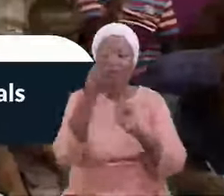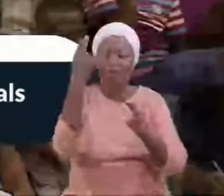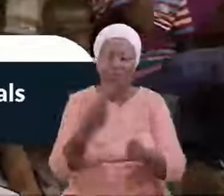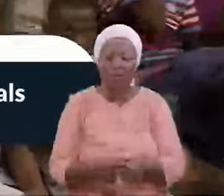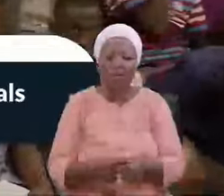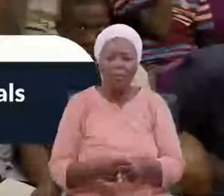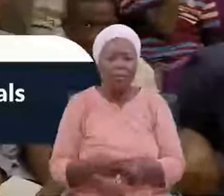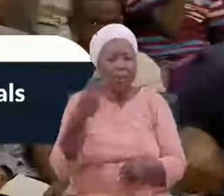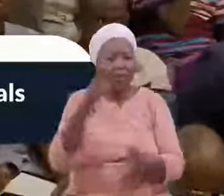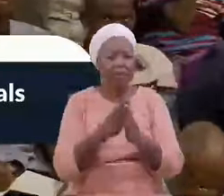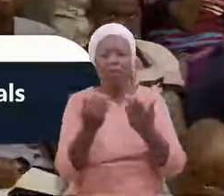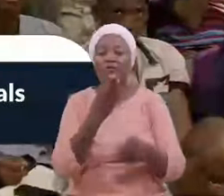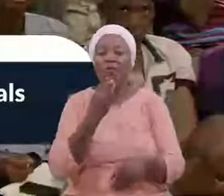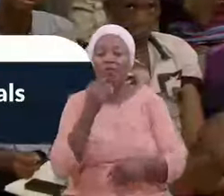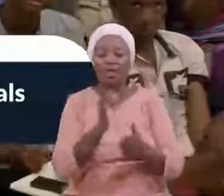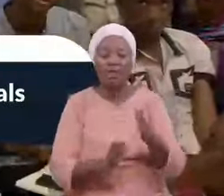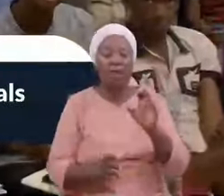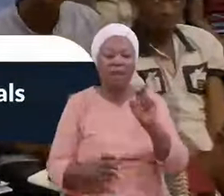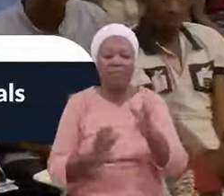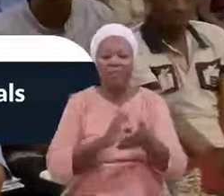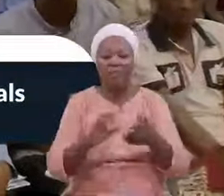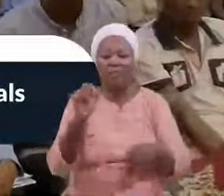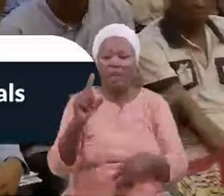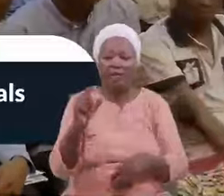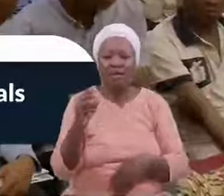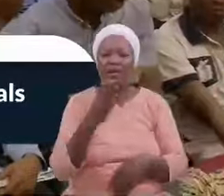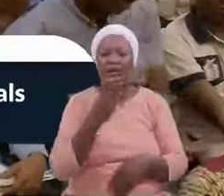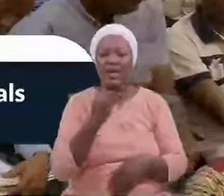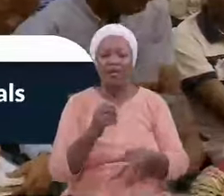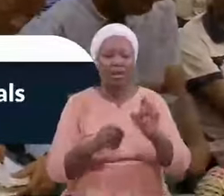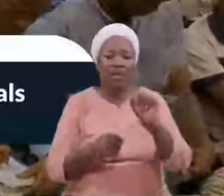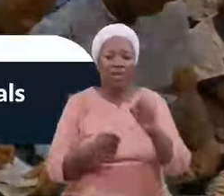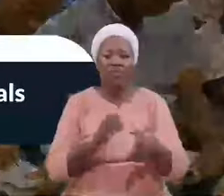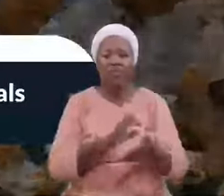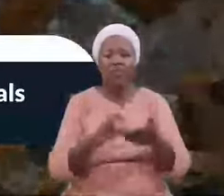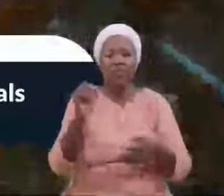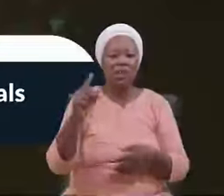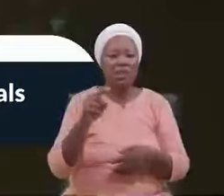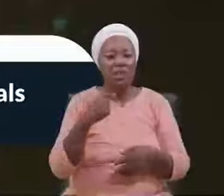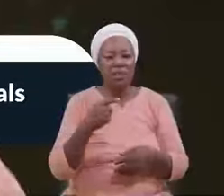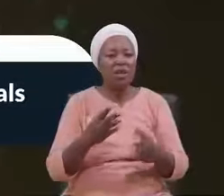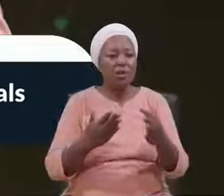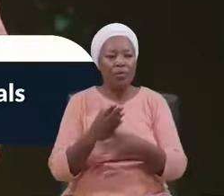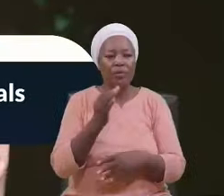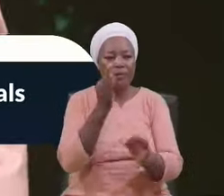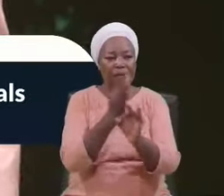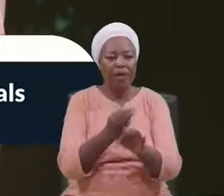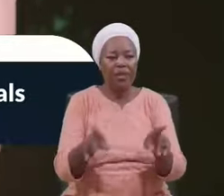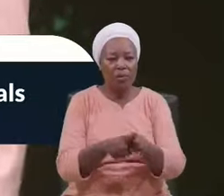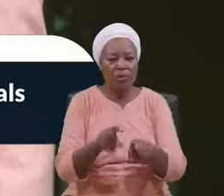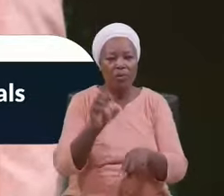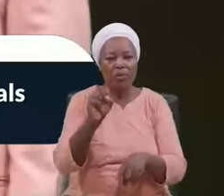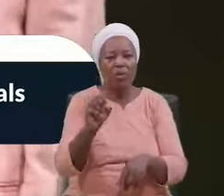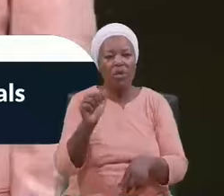Hébreux chapitre 11, verset 11. C'est par la foi que Sarah